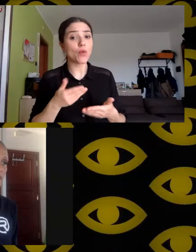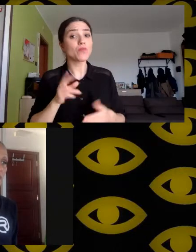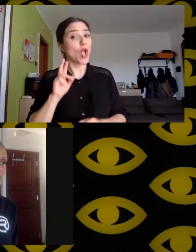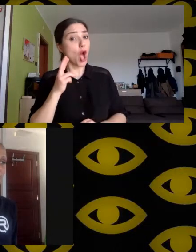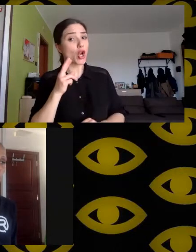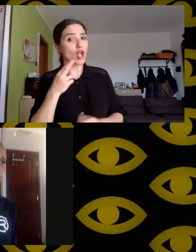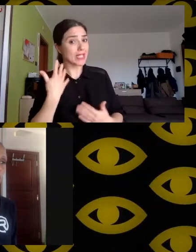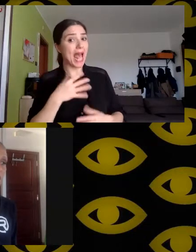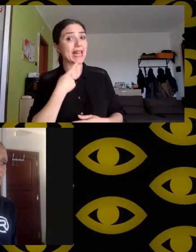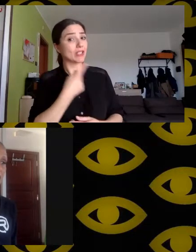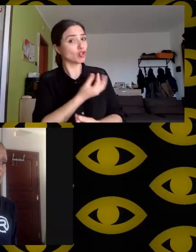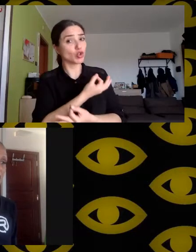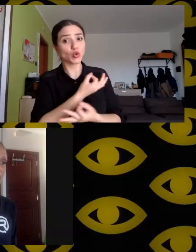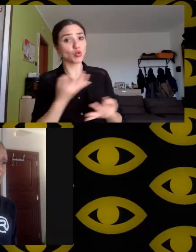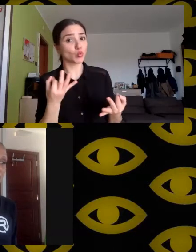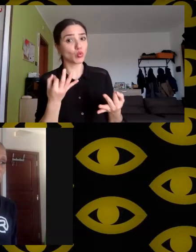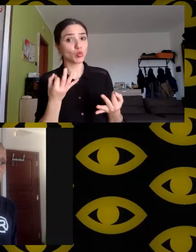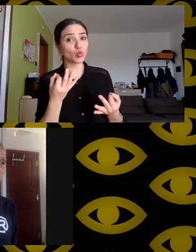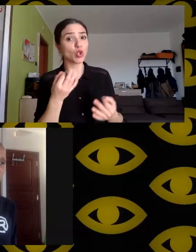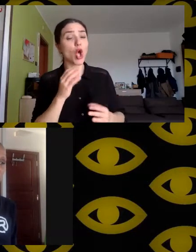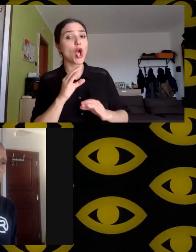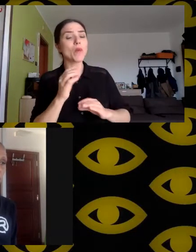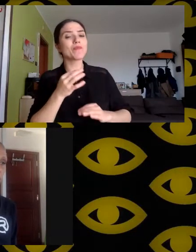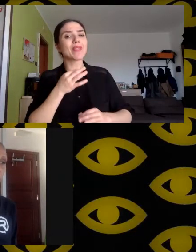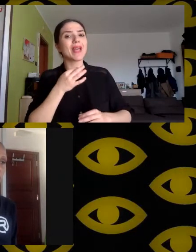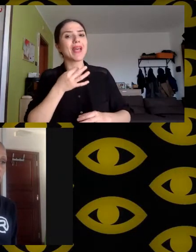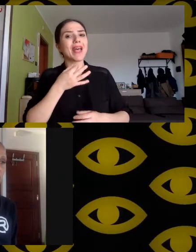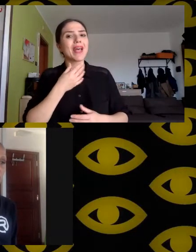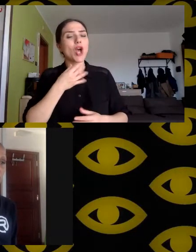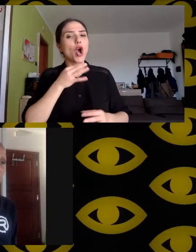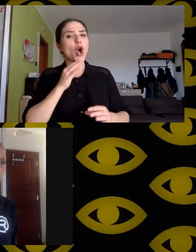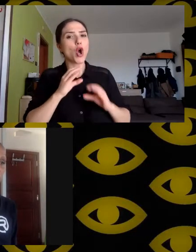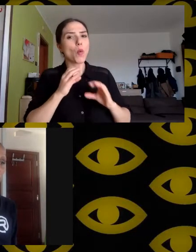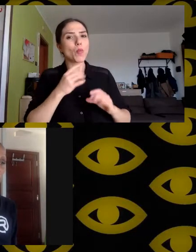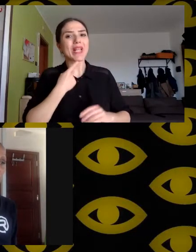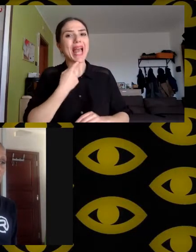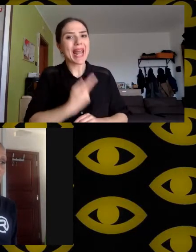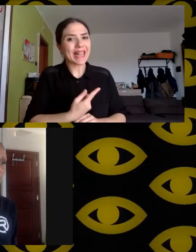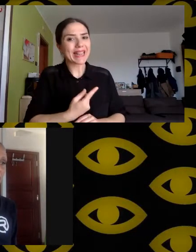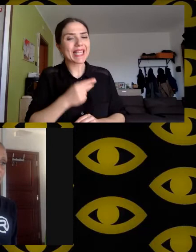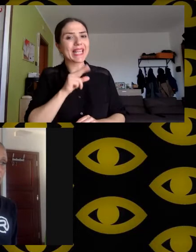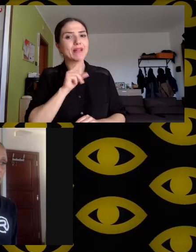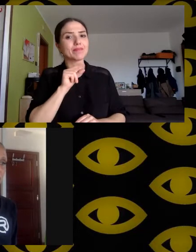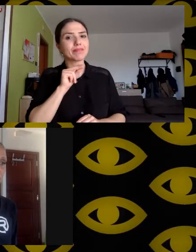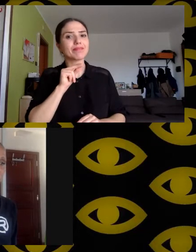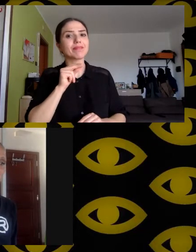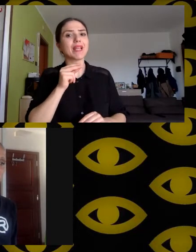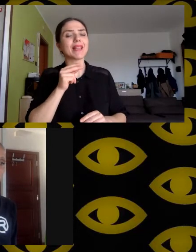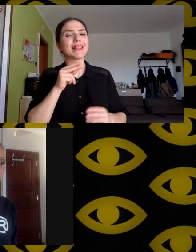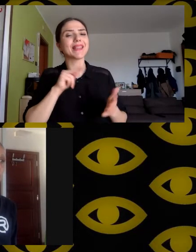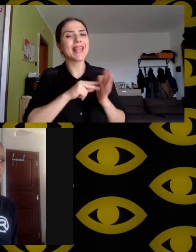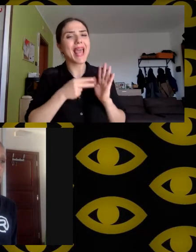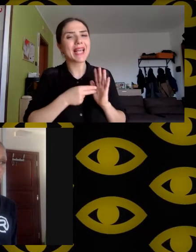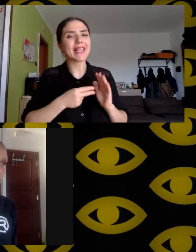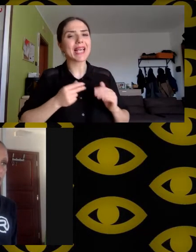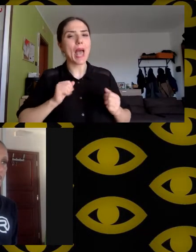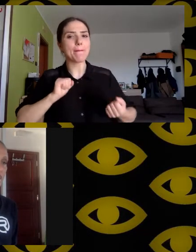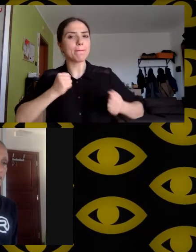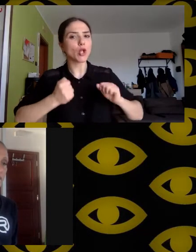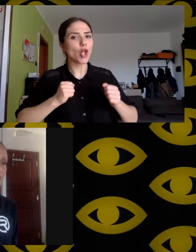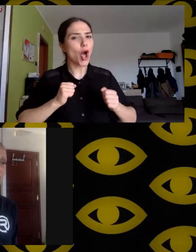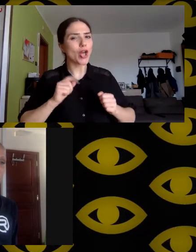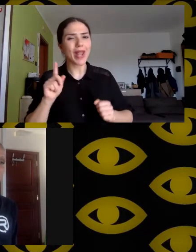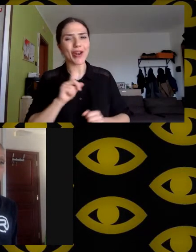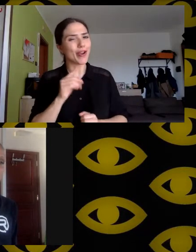molto vera, che comunicare le tecniche motorie a livello vocale è veramente, non è una cosa